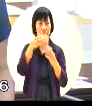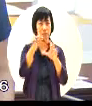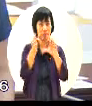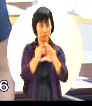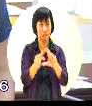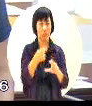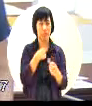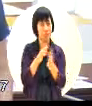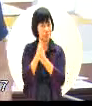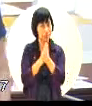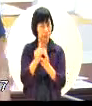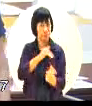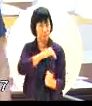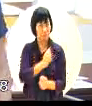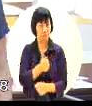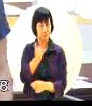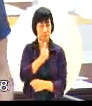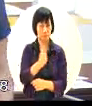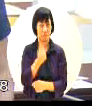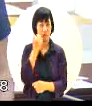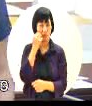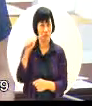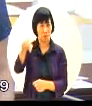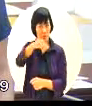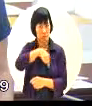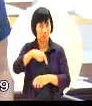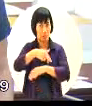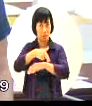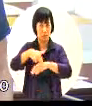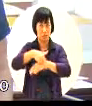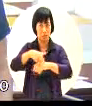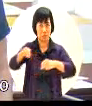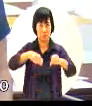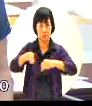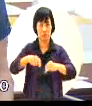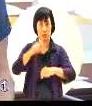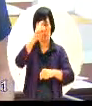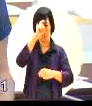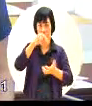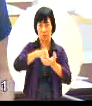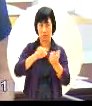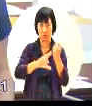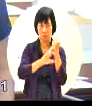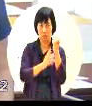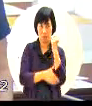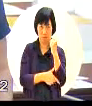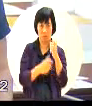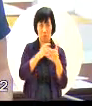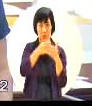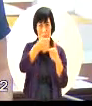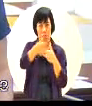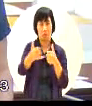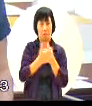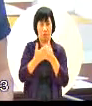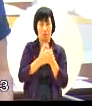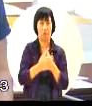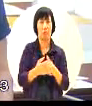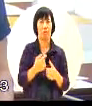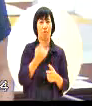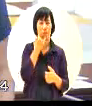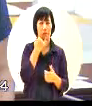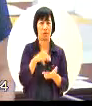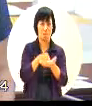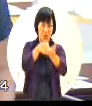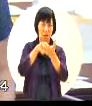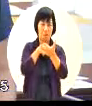主委吼，啊，咱遮计划出来，啊叫立委去争取， 针对这个铁路吼，和高架